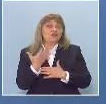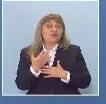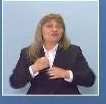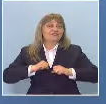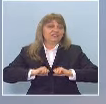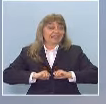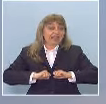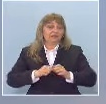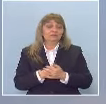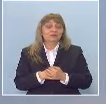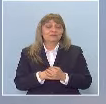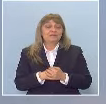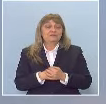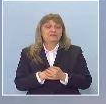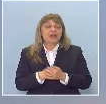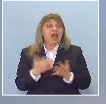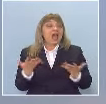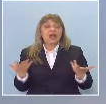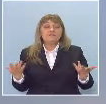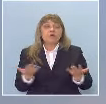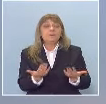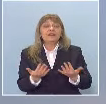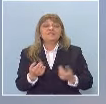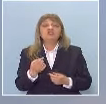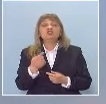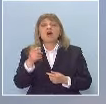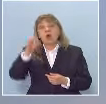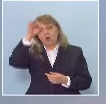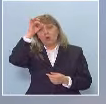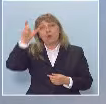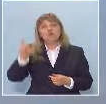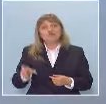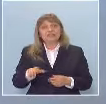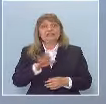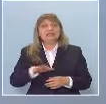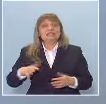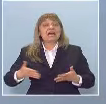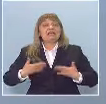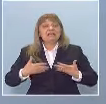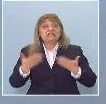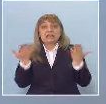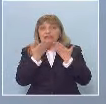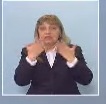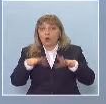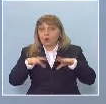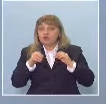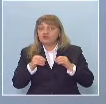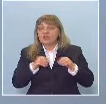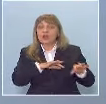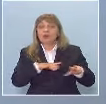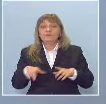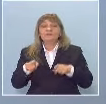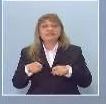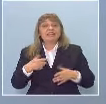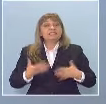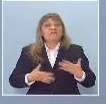директор. А какво привлича самите ученици, според вас? Децата искат да учат компютри. Децата се